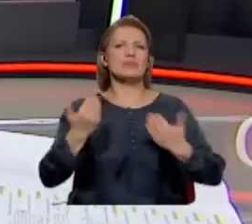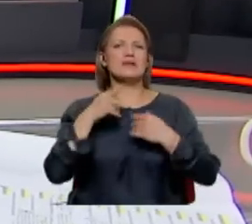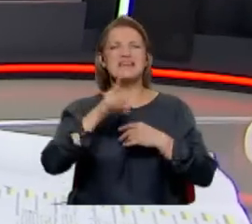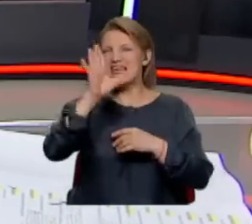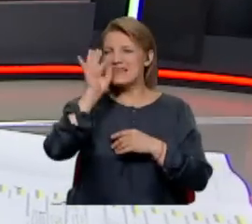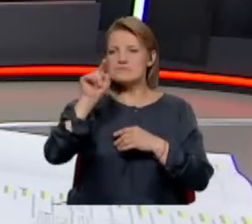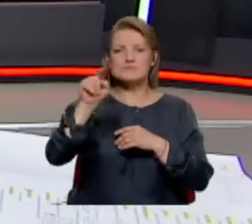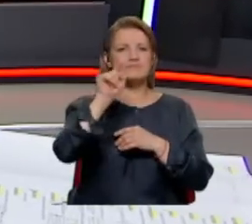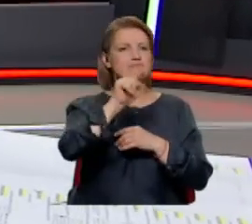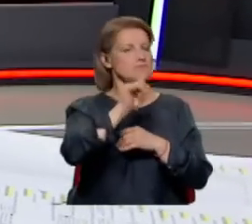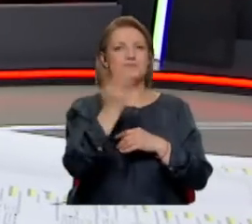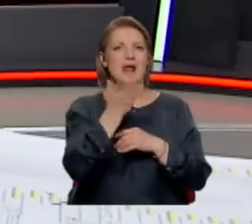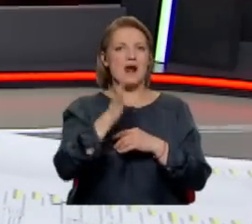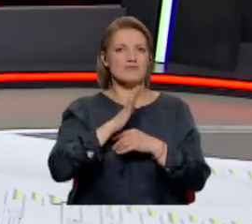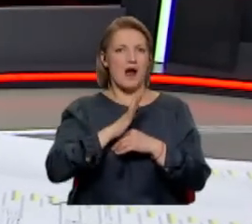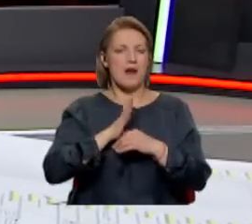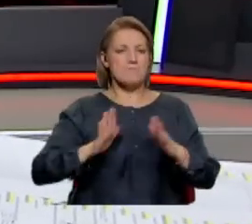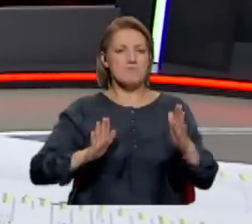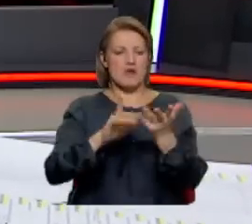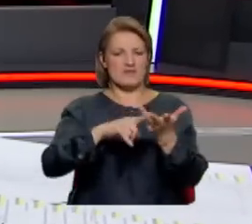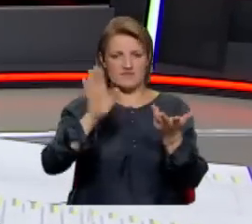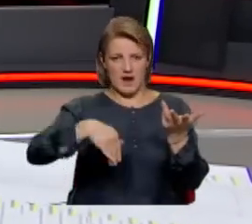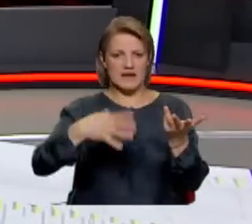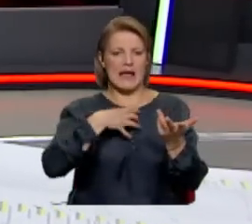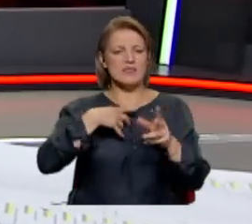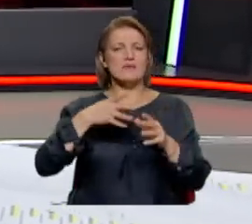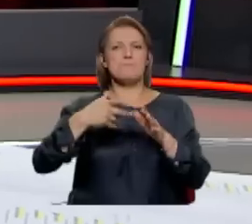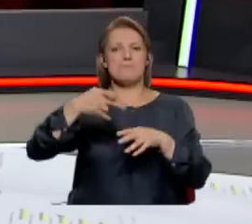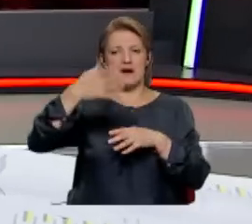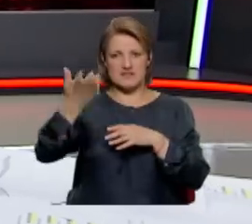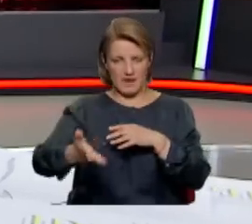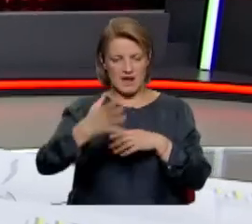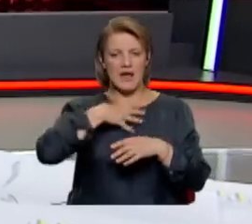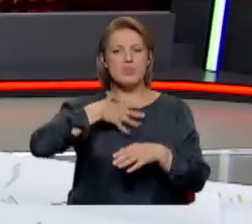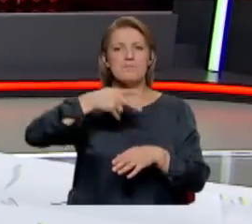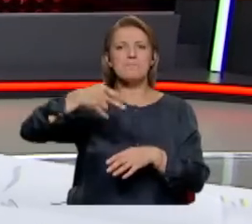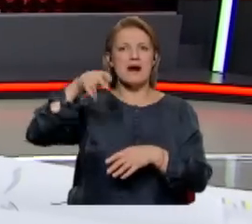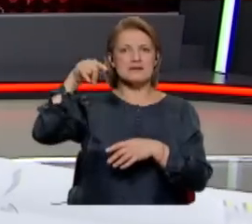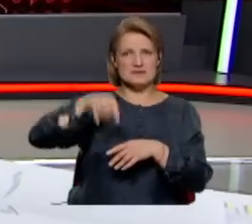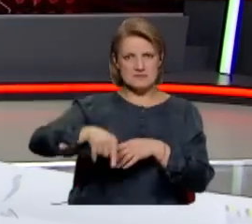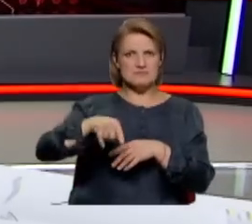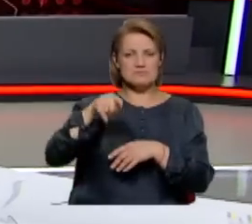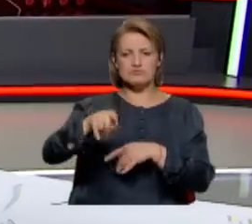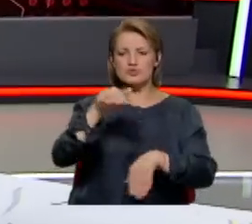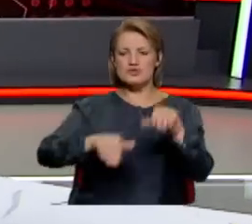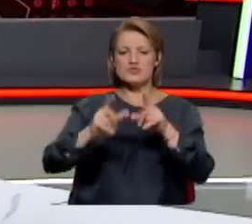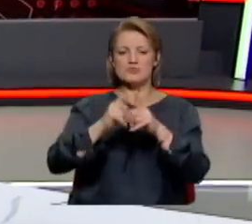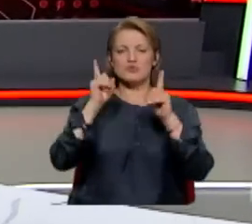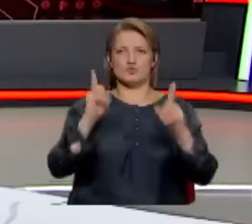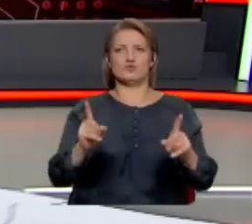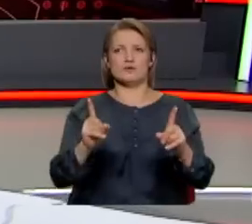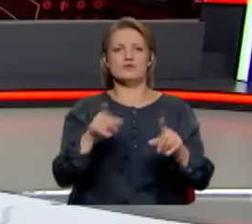kimler neler var muhalefet var Kendi partisi var Kendi Partisi ile bütün bu seçim dönemine